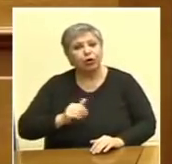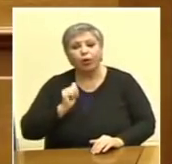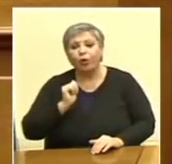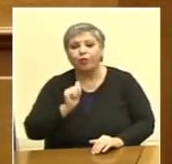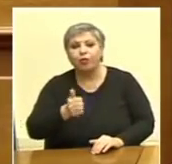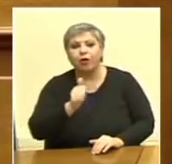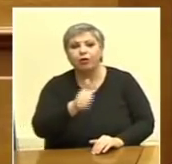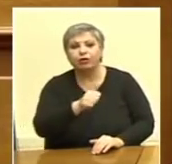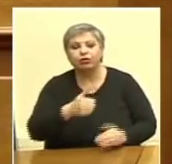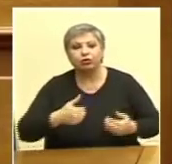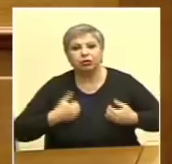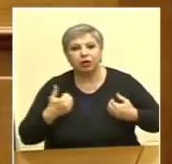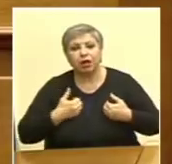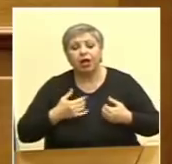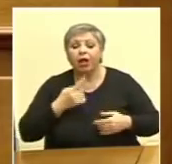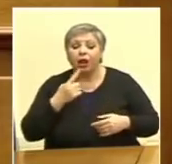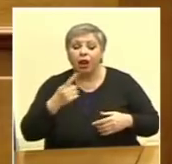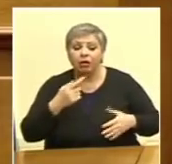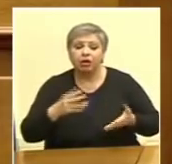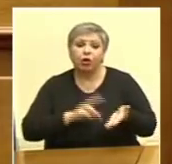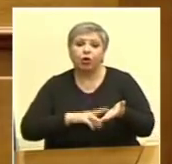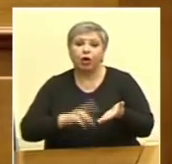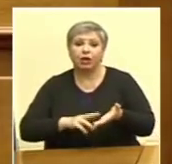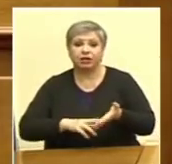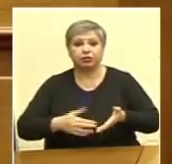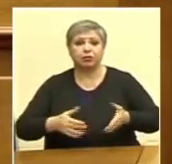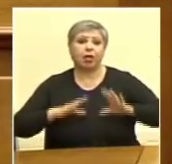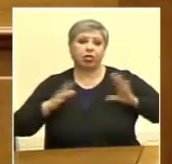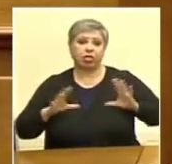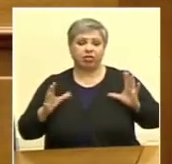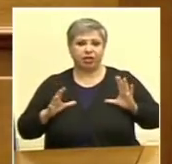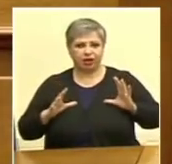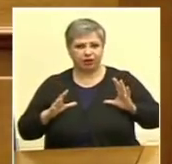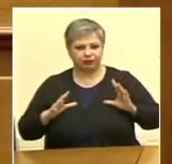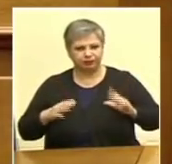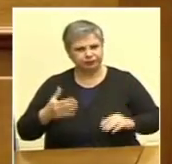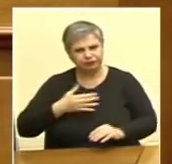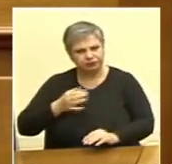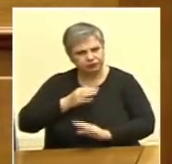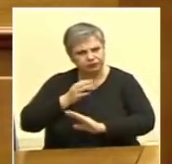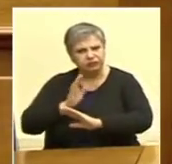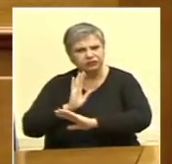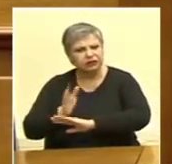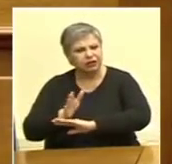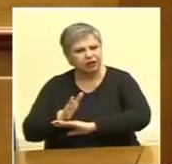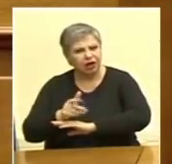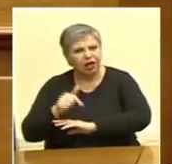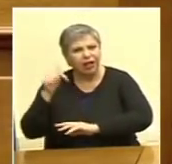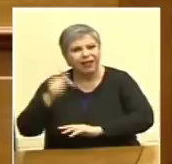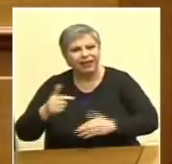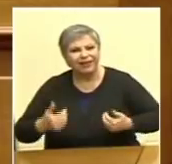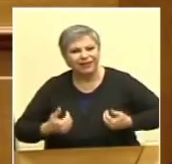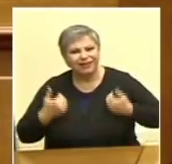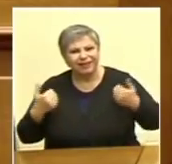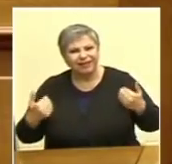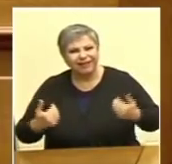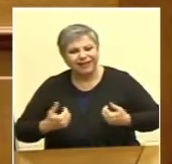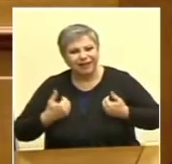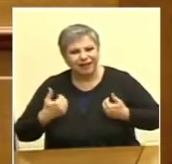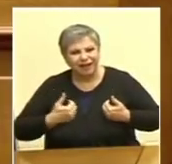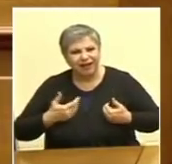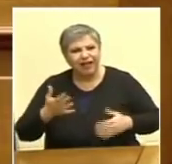Ακούστε, κύριε Μητσοτάκη, κανένας νέος άνθρωπος στον τόπο μας δεν επιλέγει να εργάζεται